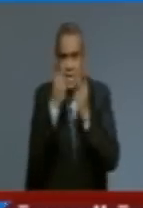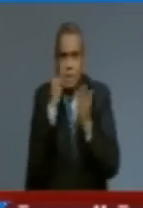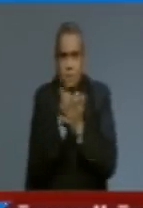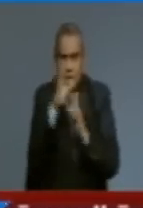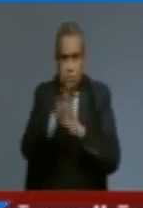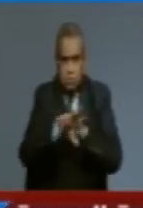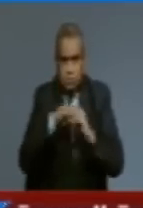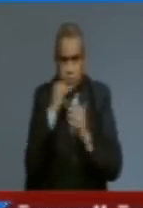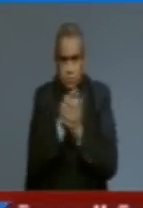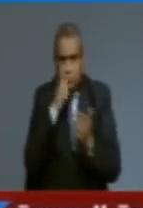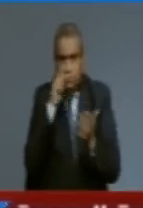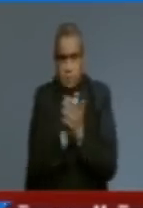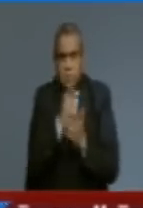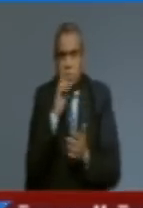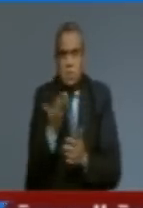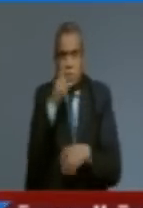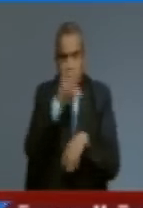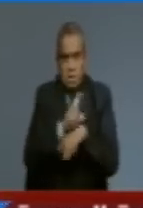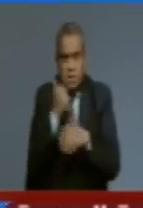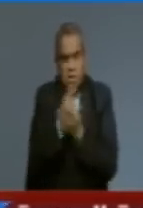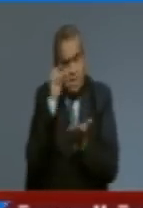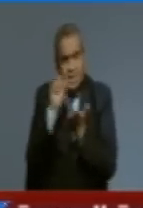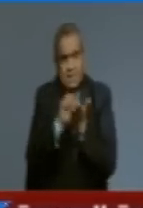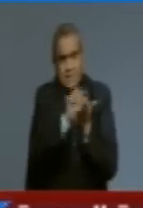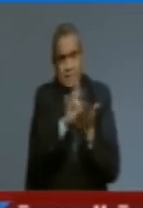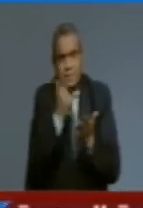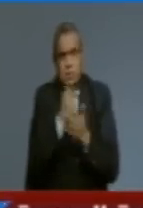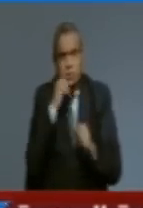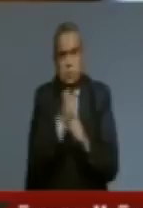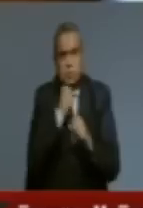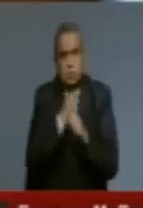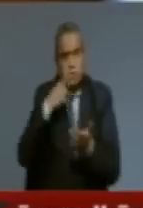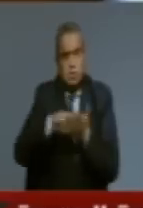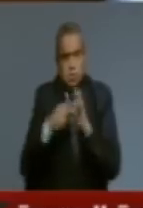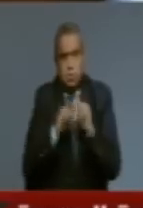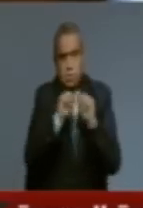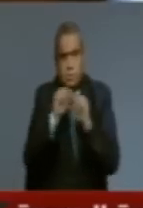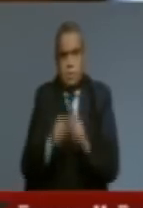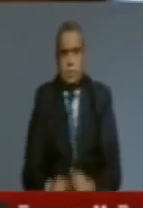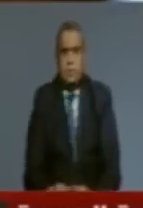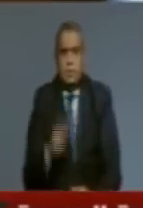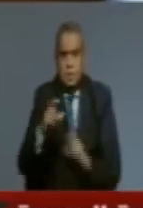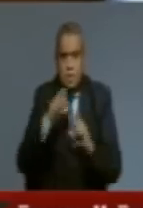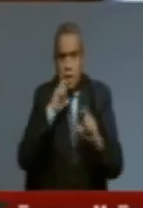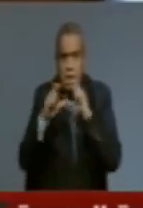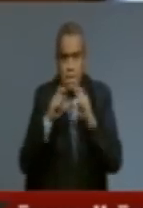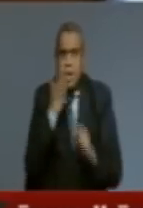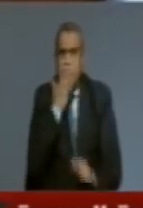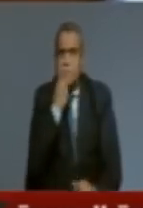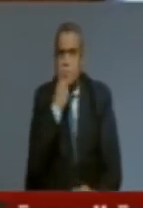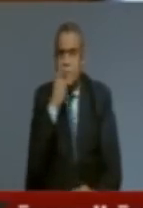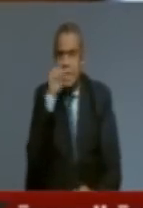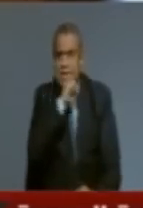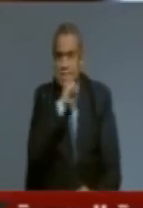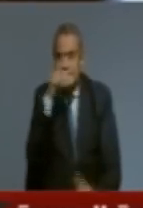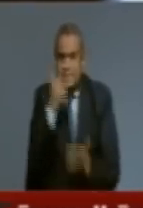والحق السيادي لكل دولة في تحديد مصيرها. بنك بريكس للتنمية يريد